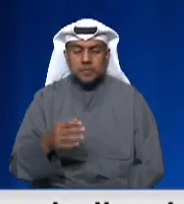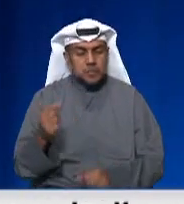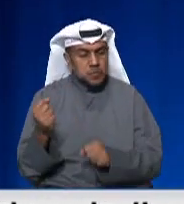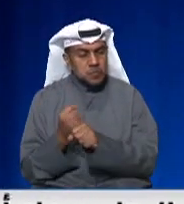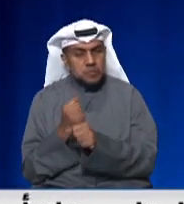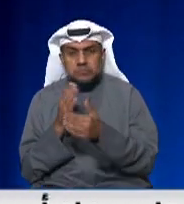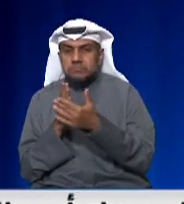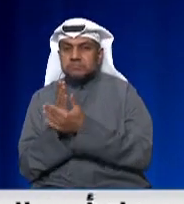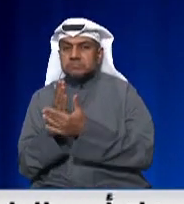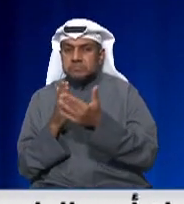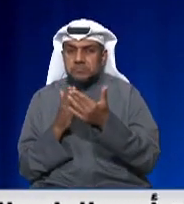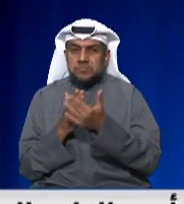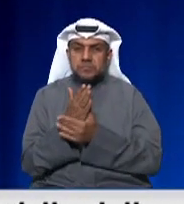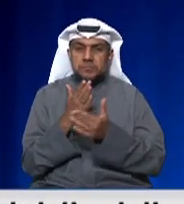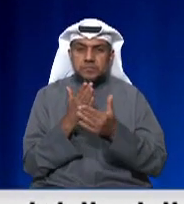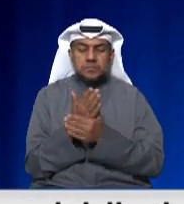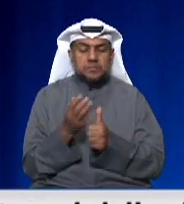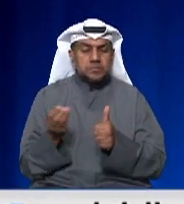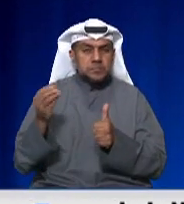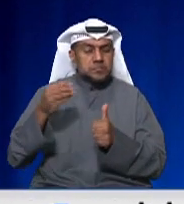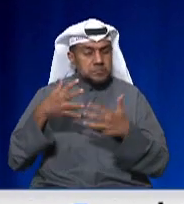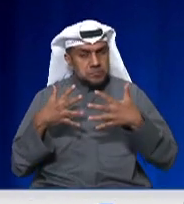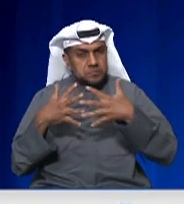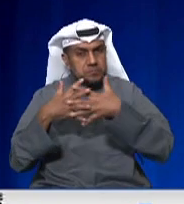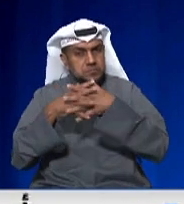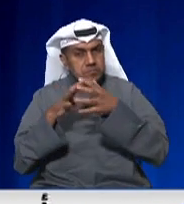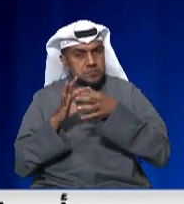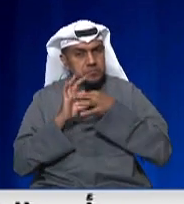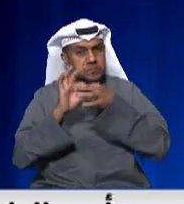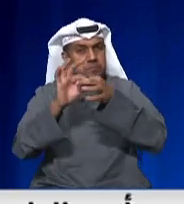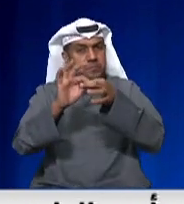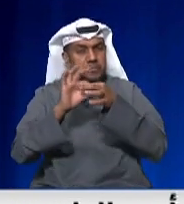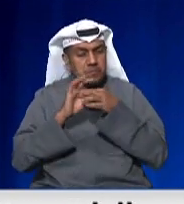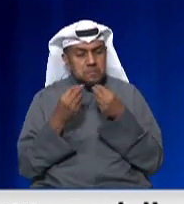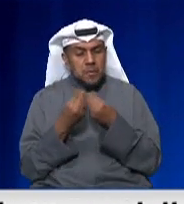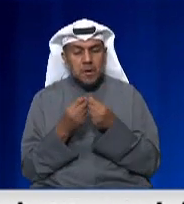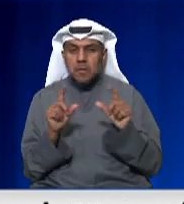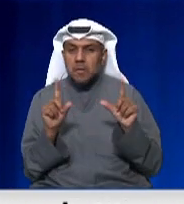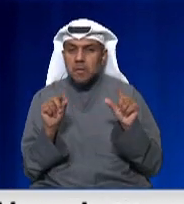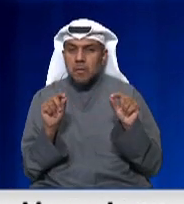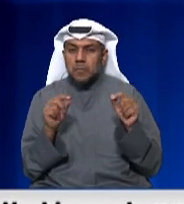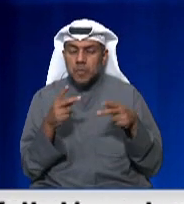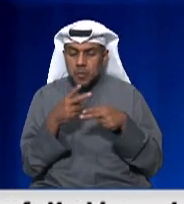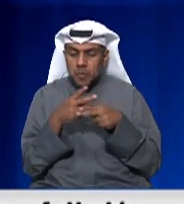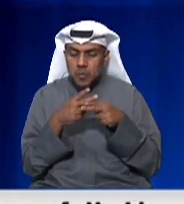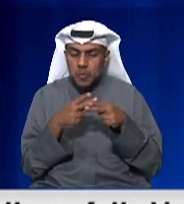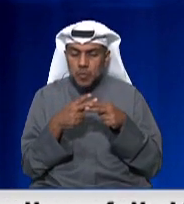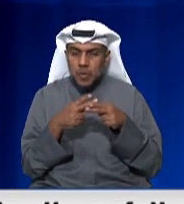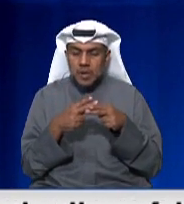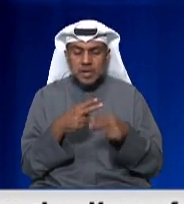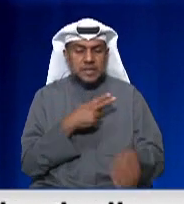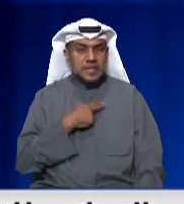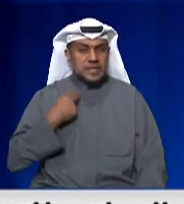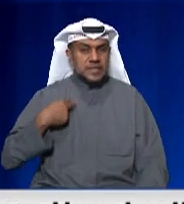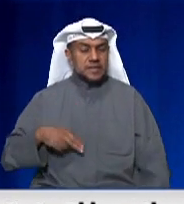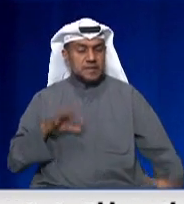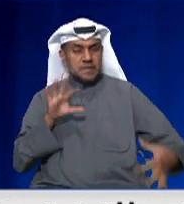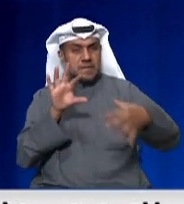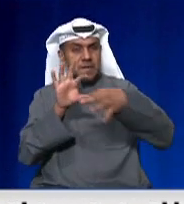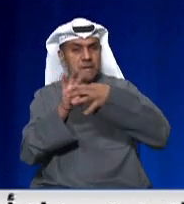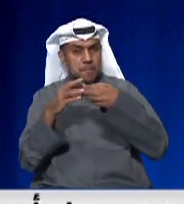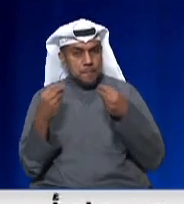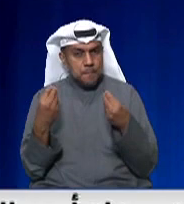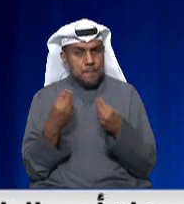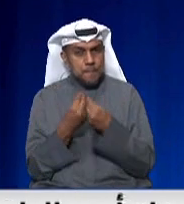وسعيه الدائم لتعزيز أواصر العلاقات المتميزة بين دولة الكويت وجمهورية الصين الشعبية